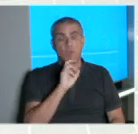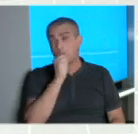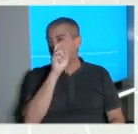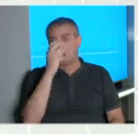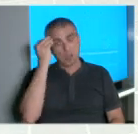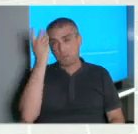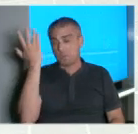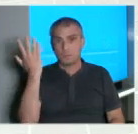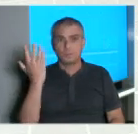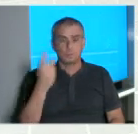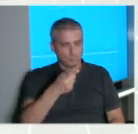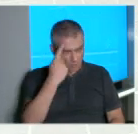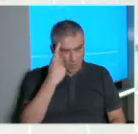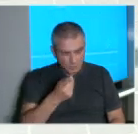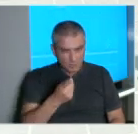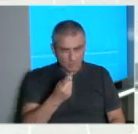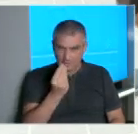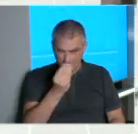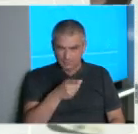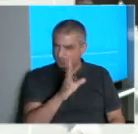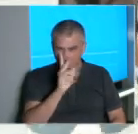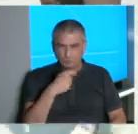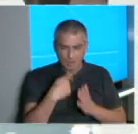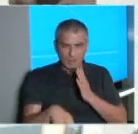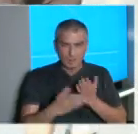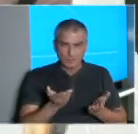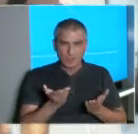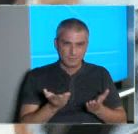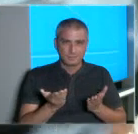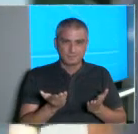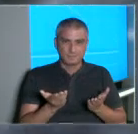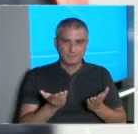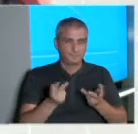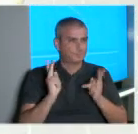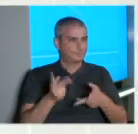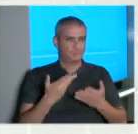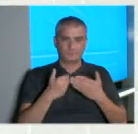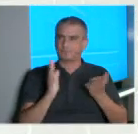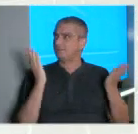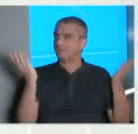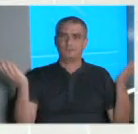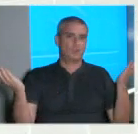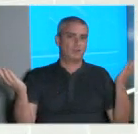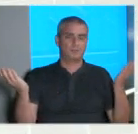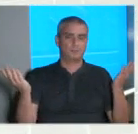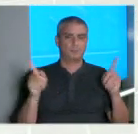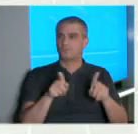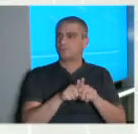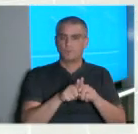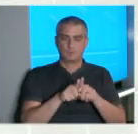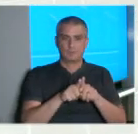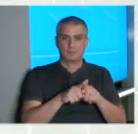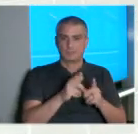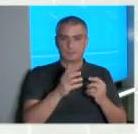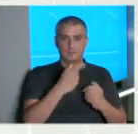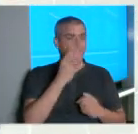דולר. אתה יודע, בדבר הזה מה אפשר לעשות? אפשר לפתוח, למשל, כמו שהאישה